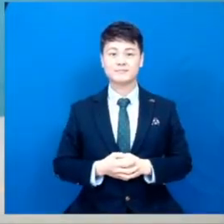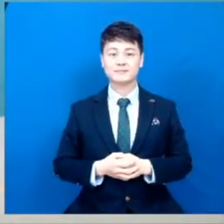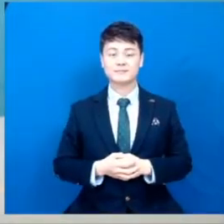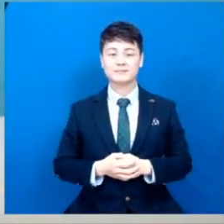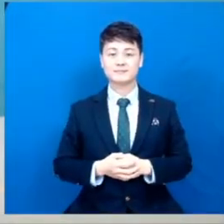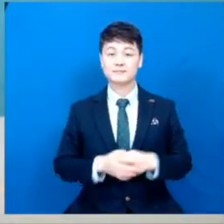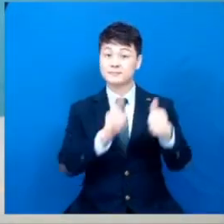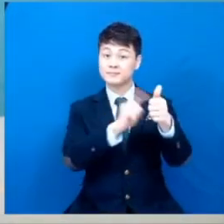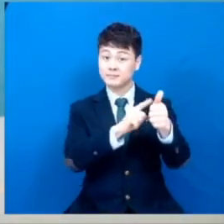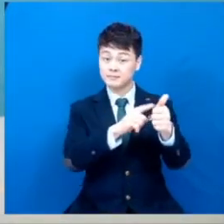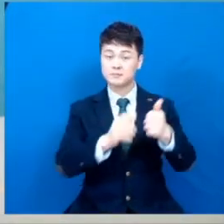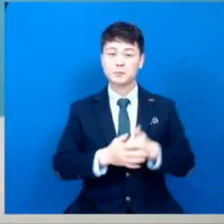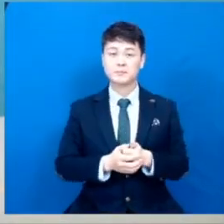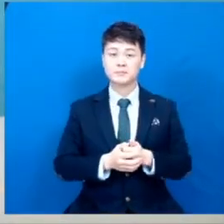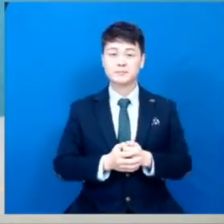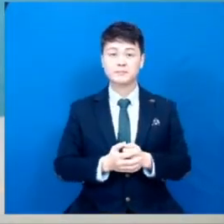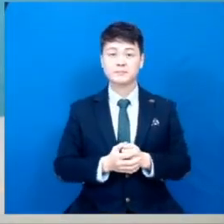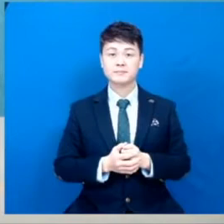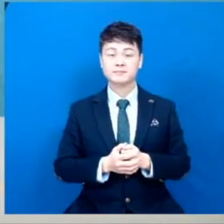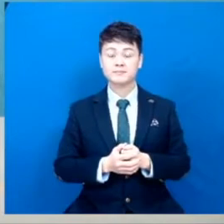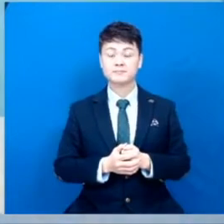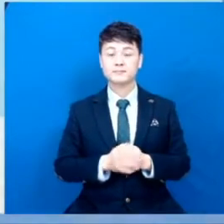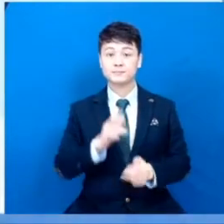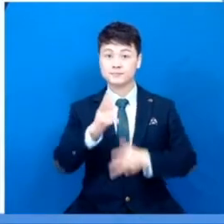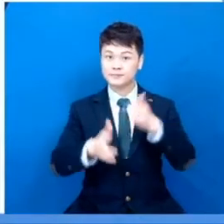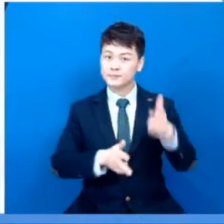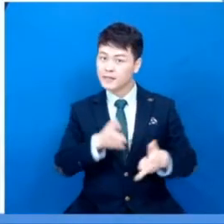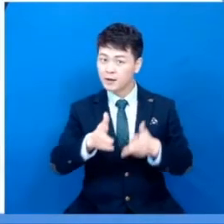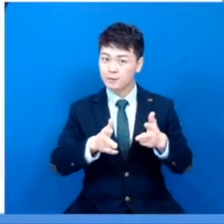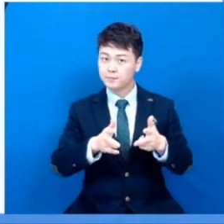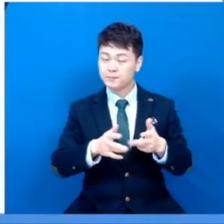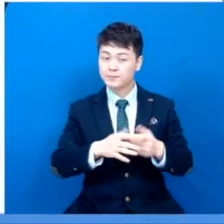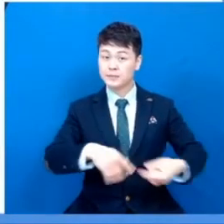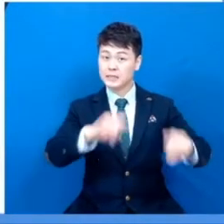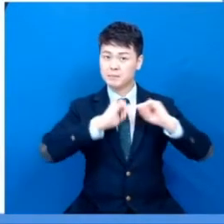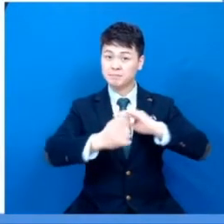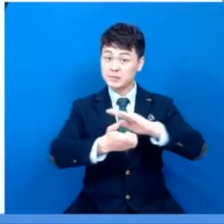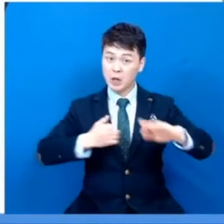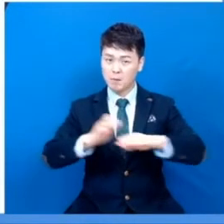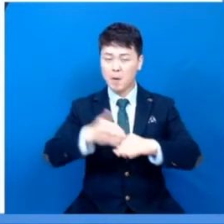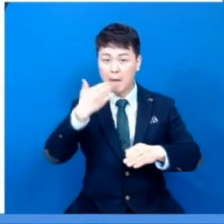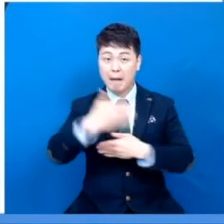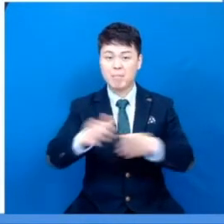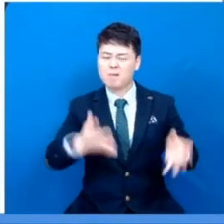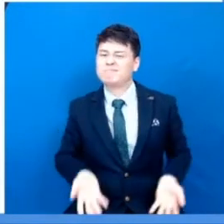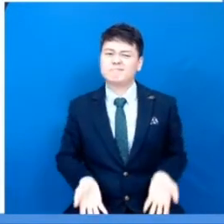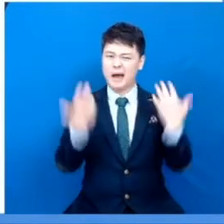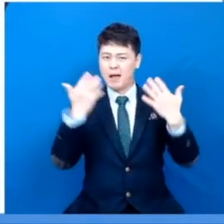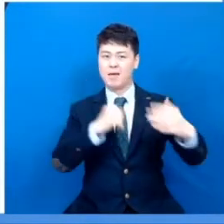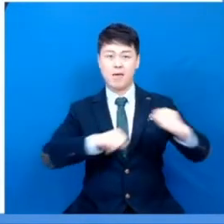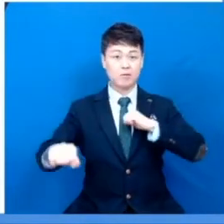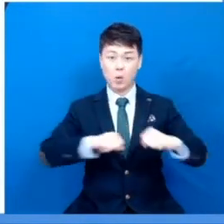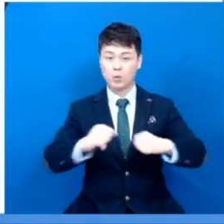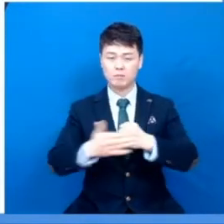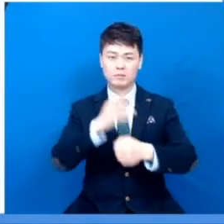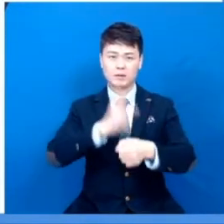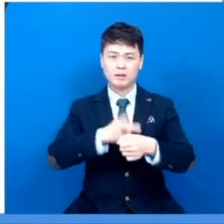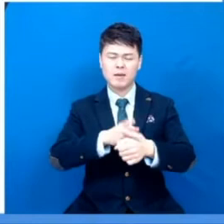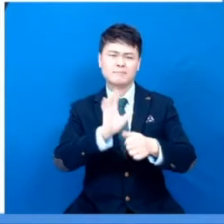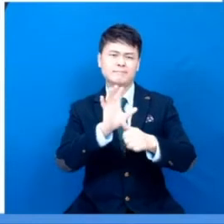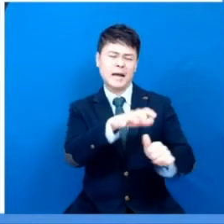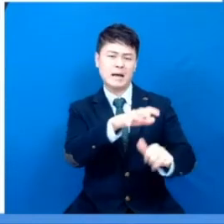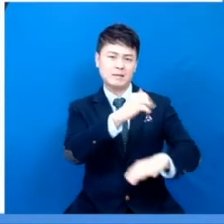성 주시는 챌린지 툴을 이용하기 전 식판을 없는 행동에 대해 교사의 강한 제지로